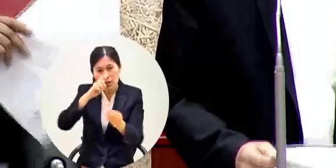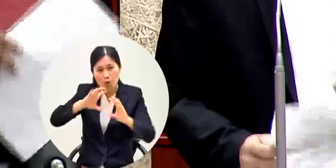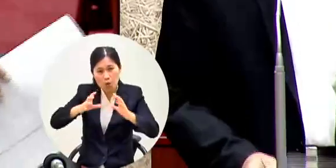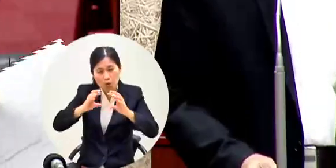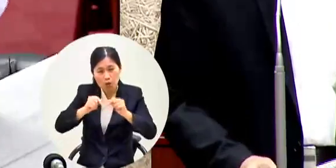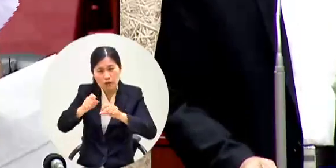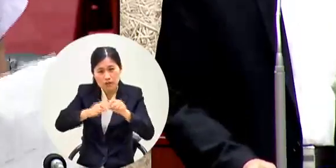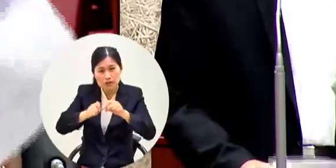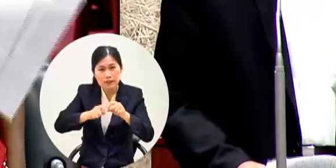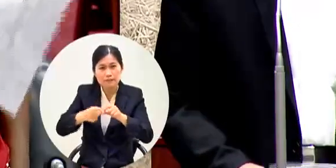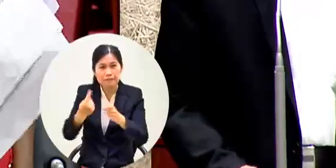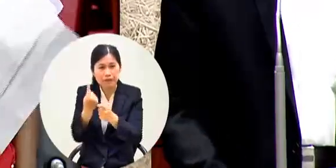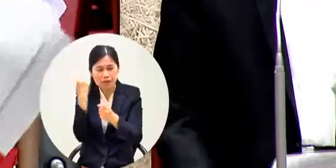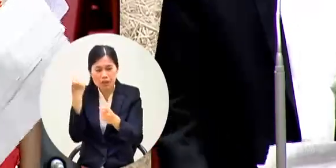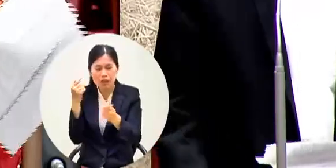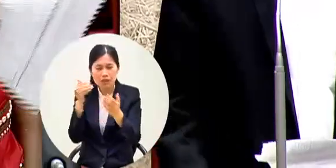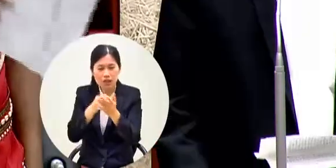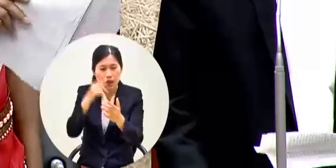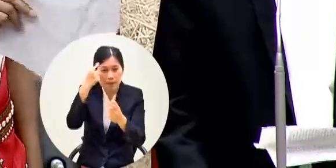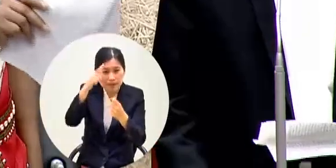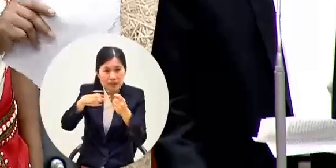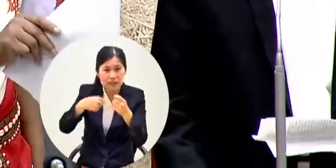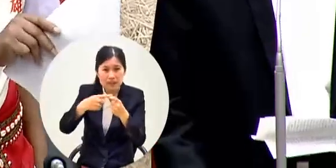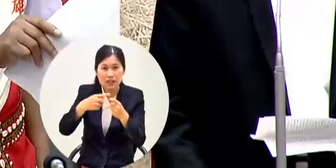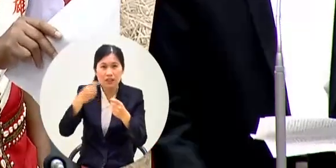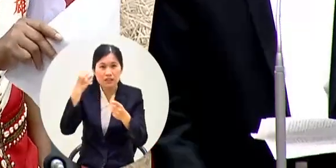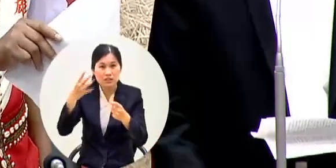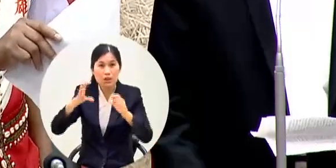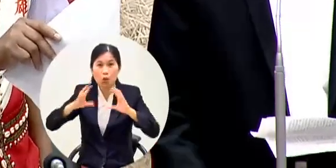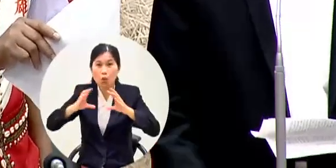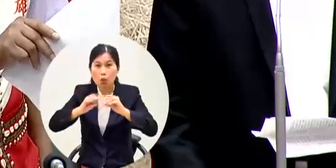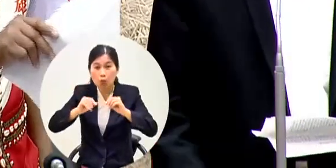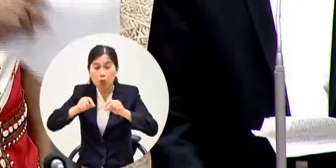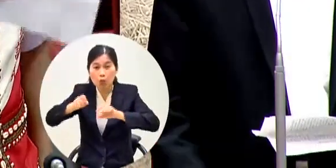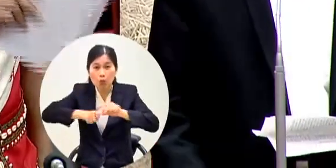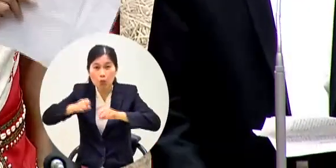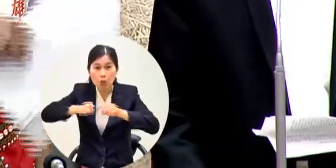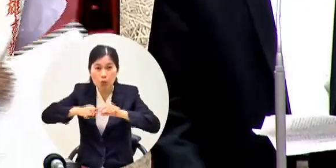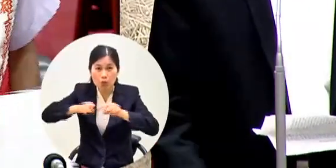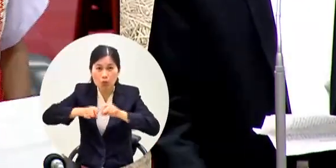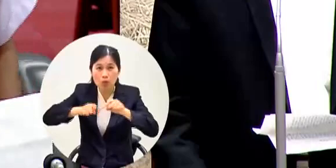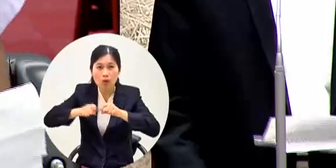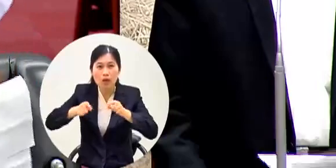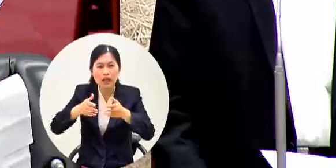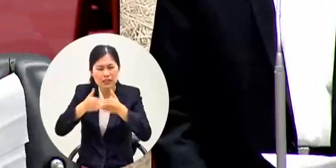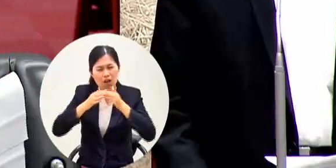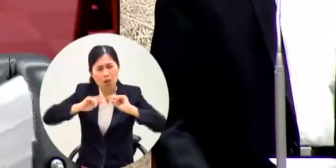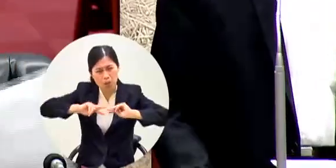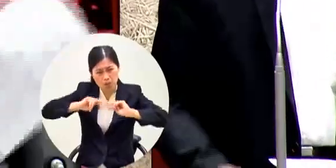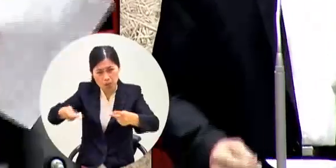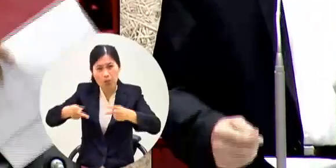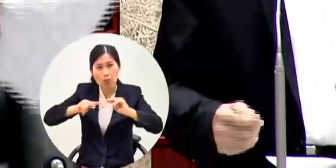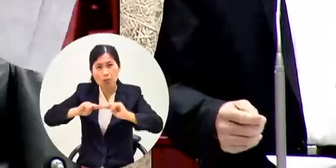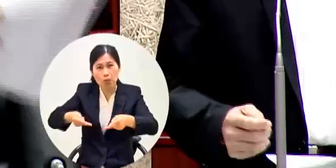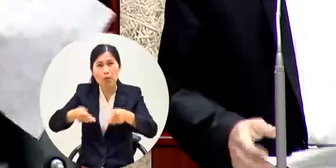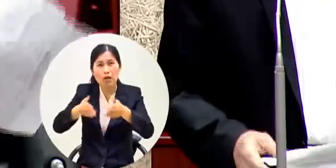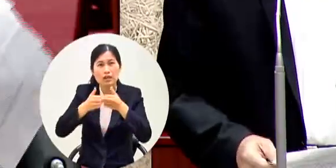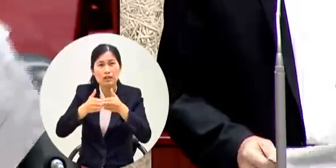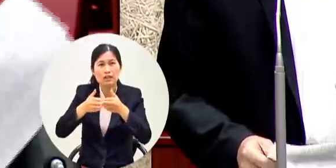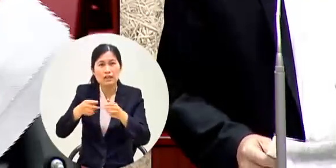前的议员一直在争取丘块不完整。我希望国土计划里